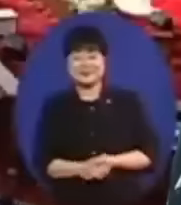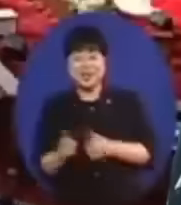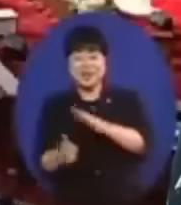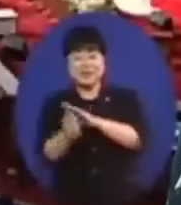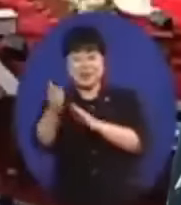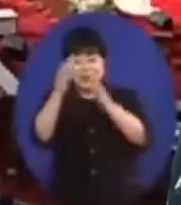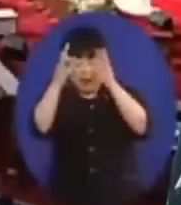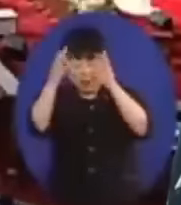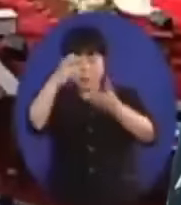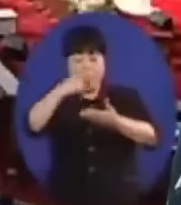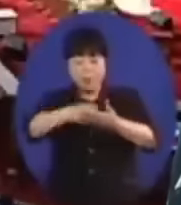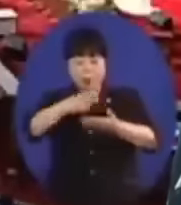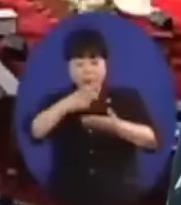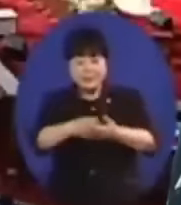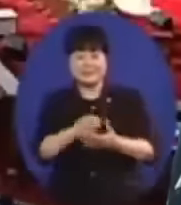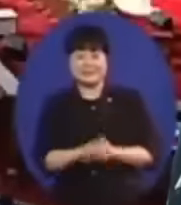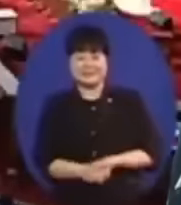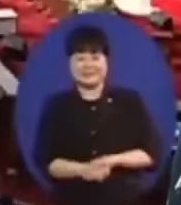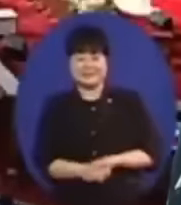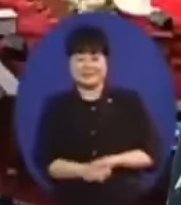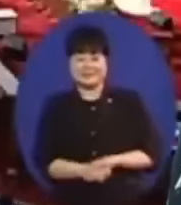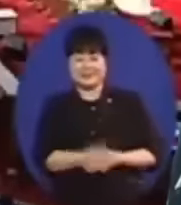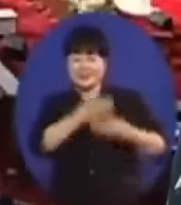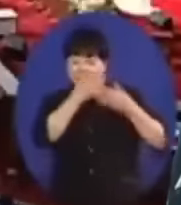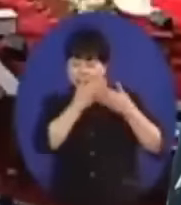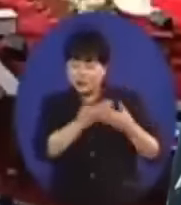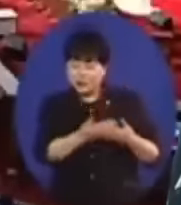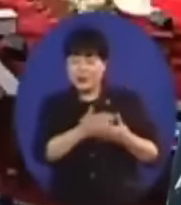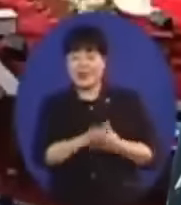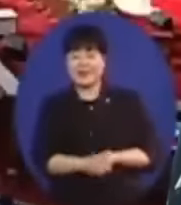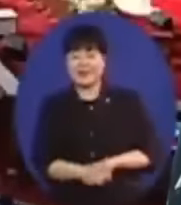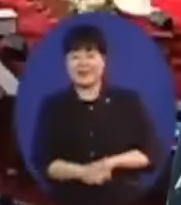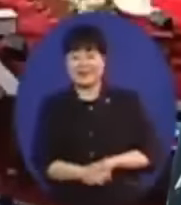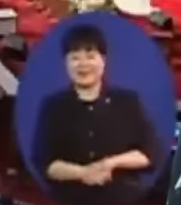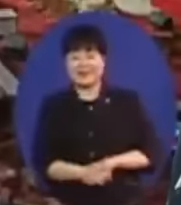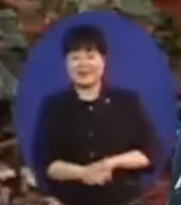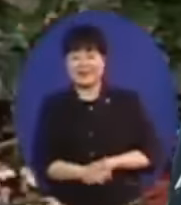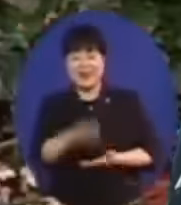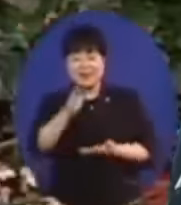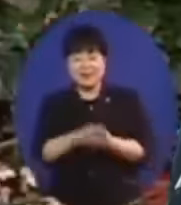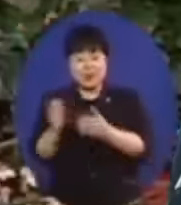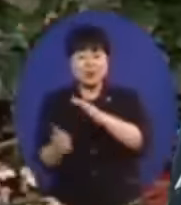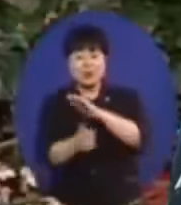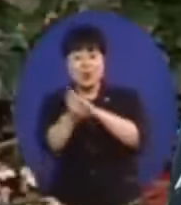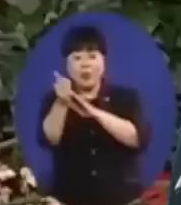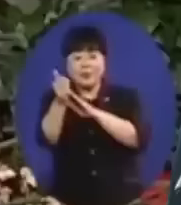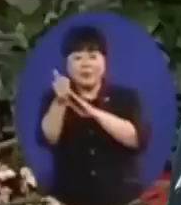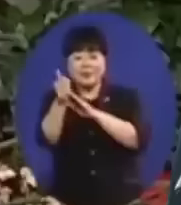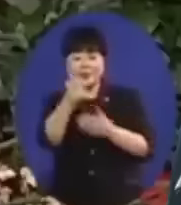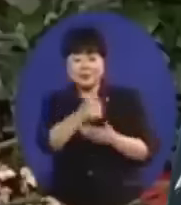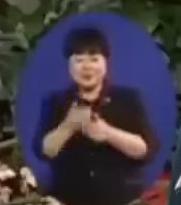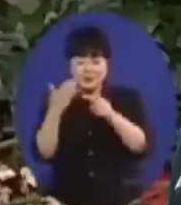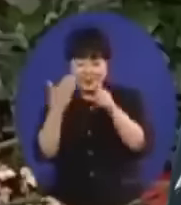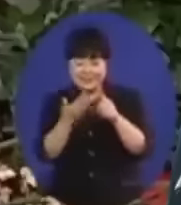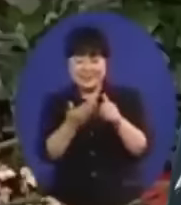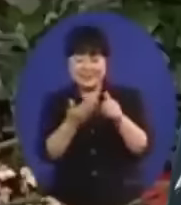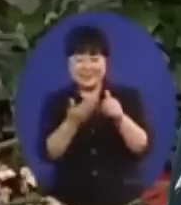소원과 바라봄의 법칙은 굉장히 중요한 것입니다. 뜨거운 소원은